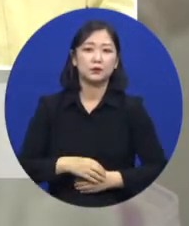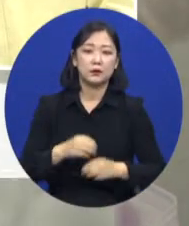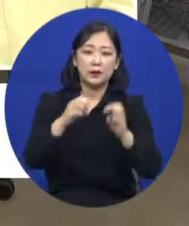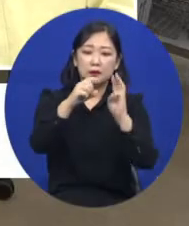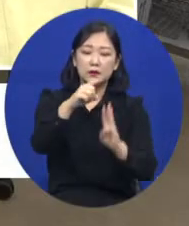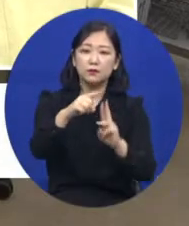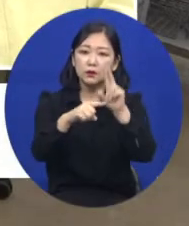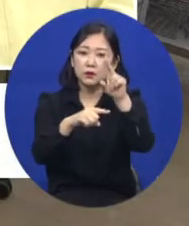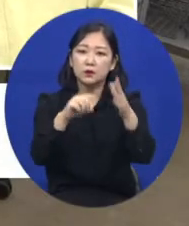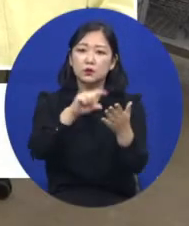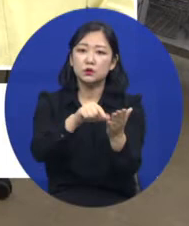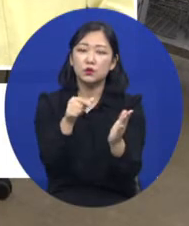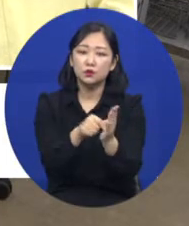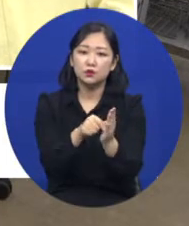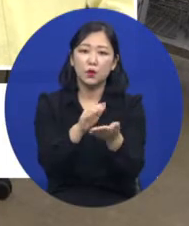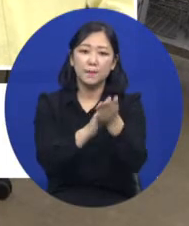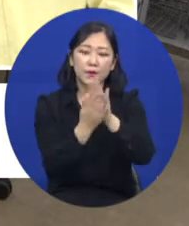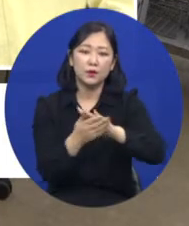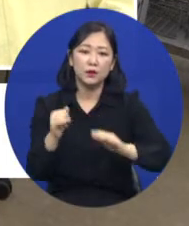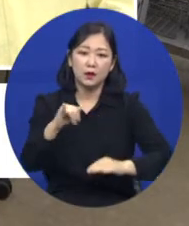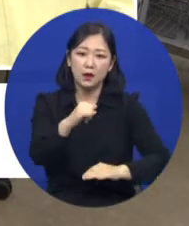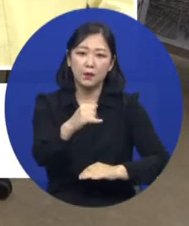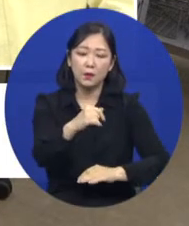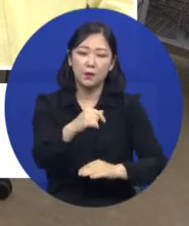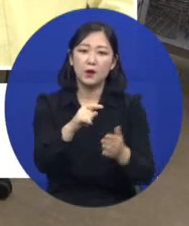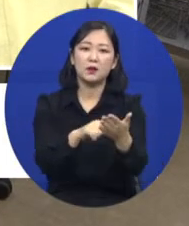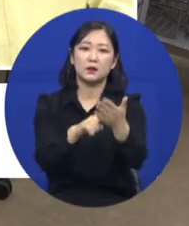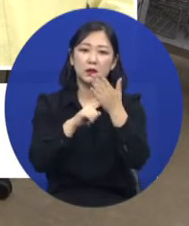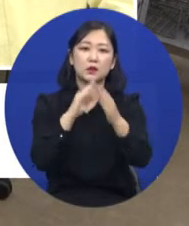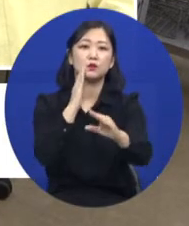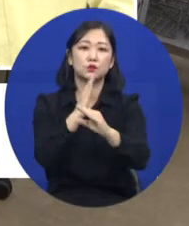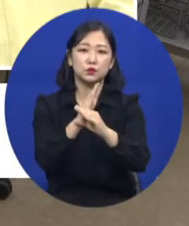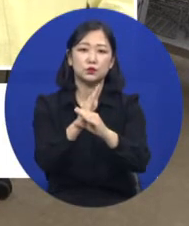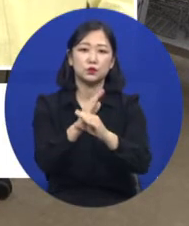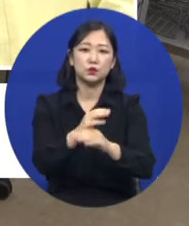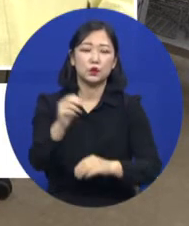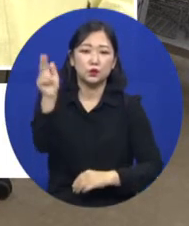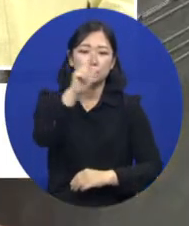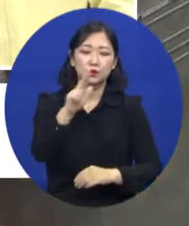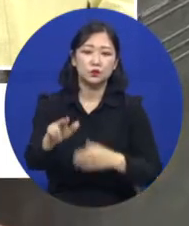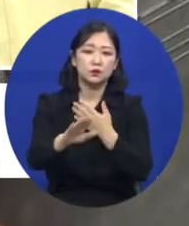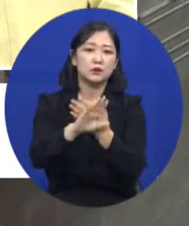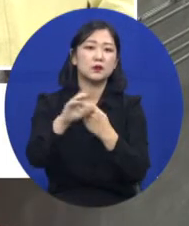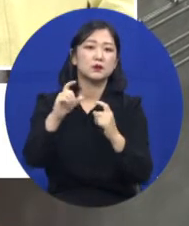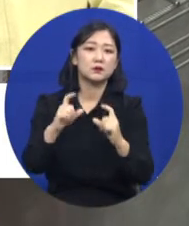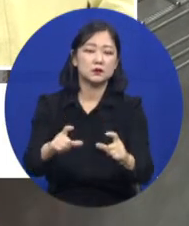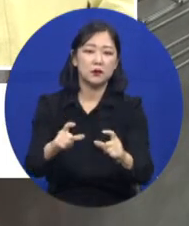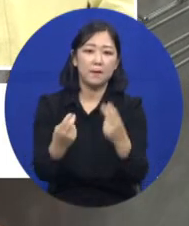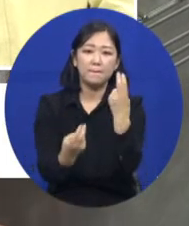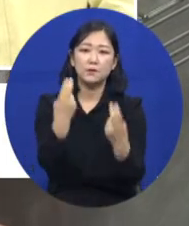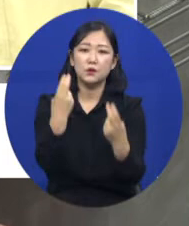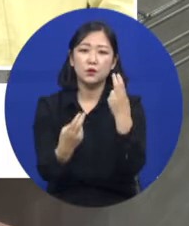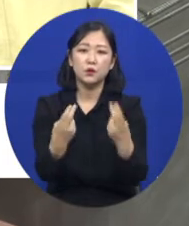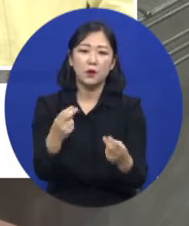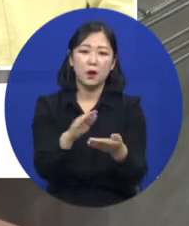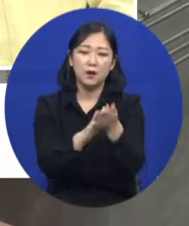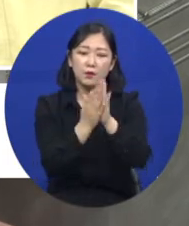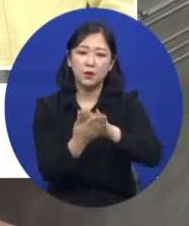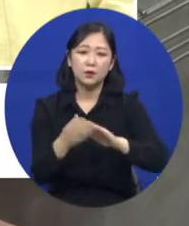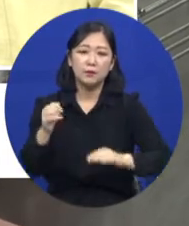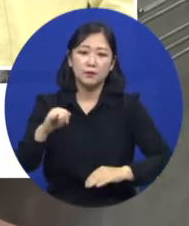회의를 정도가 편의 바이러스 감염에 걸로 나타난 이에요 6대 부의 다른 지역 랑 비교해 봤을 때 면 인가에